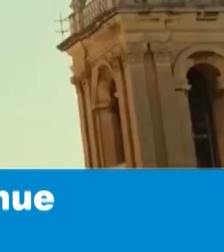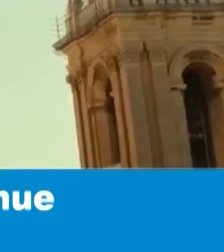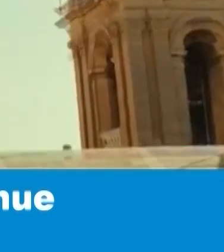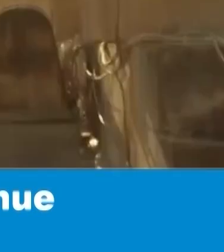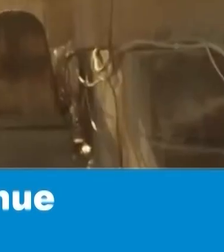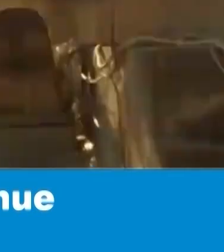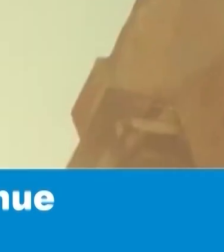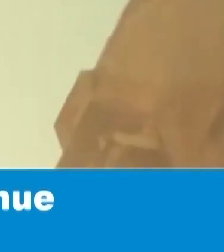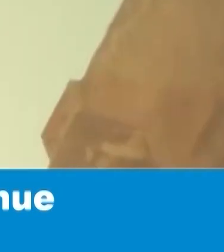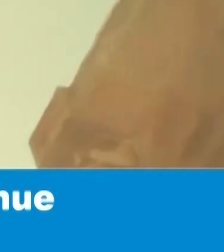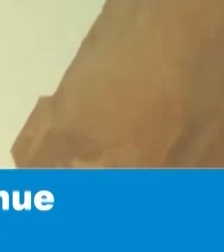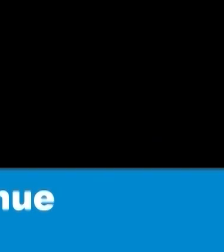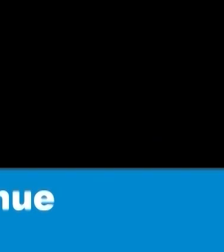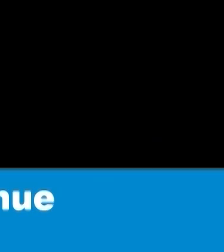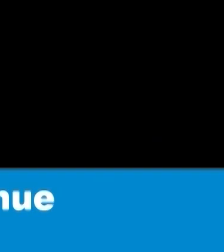We're subordinate to it.